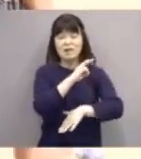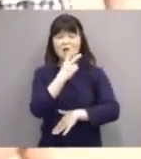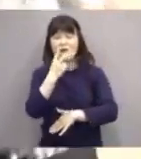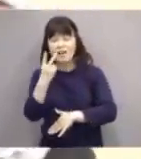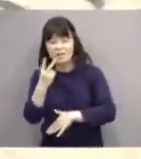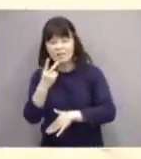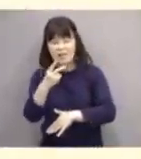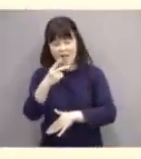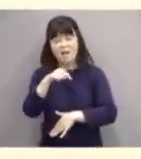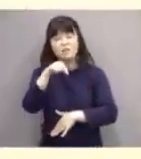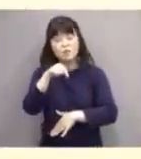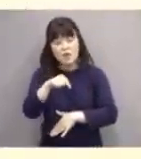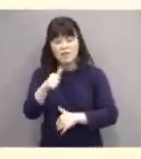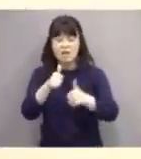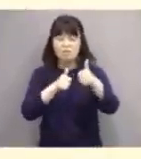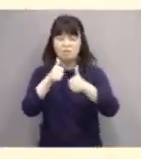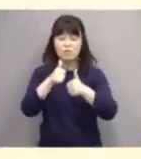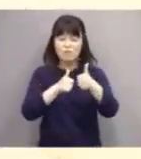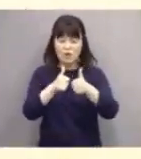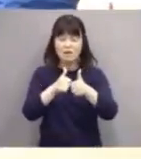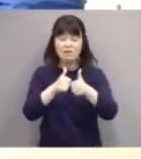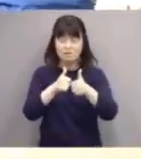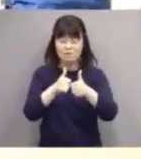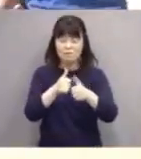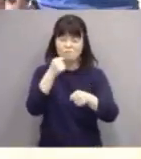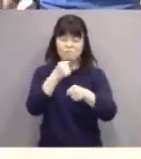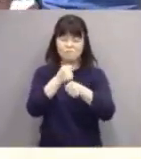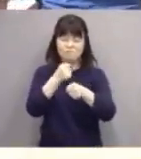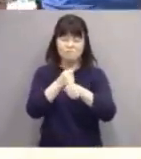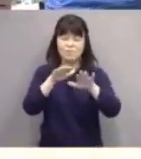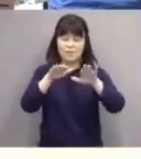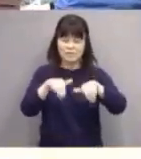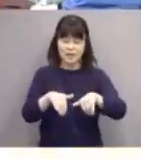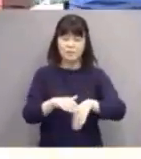で今日のような競技が出来上がりました。